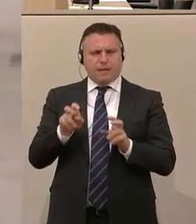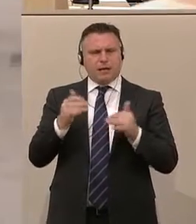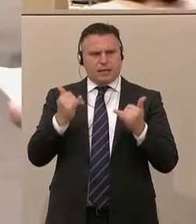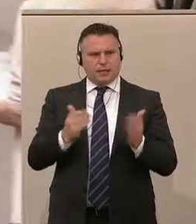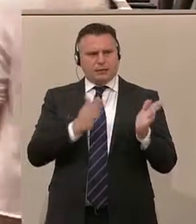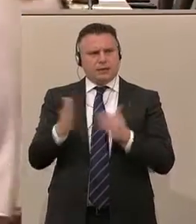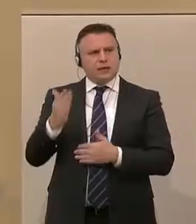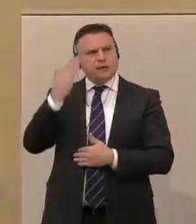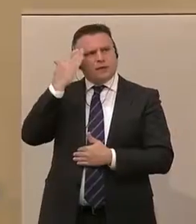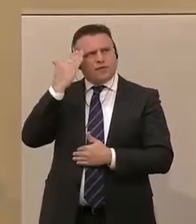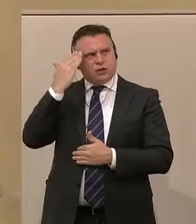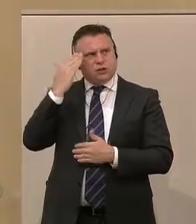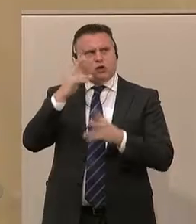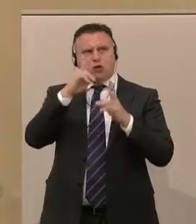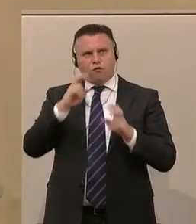zum